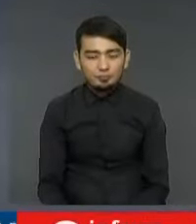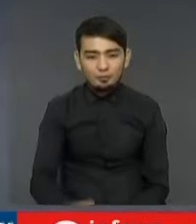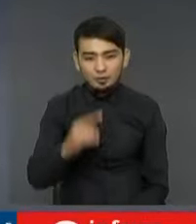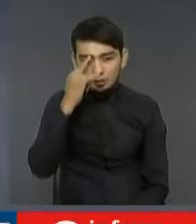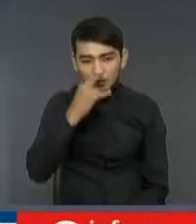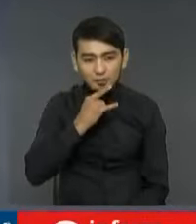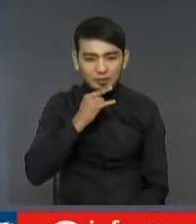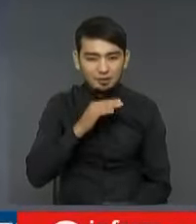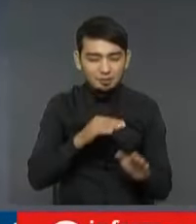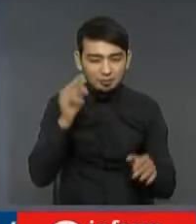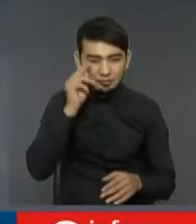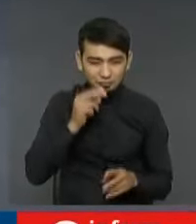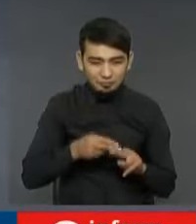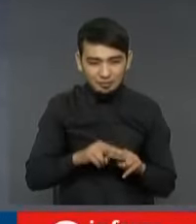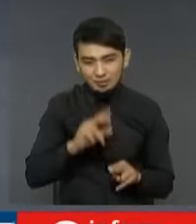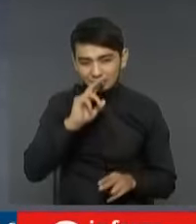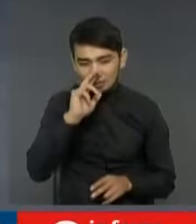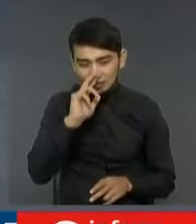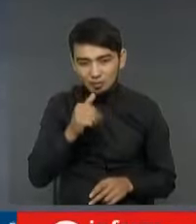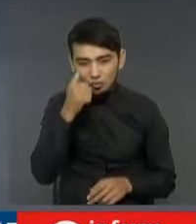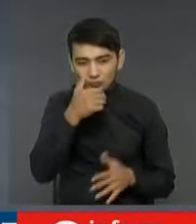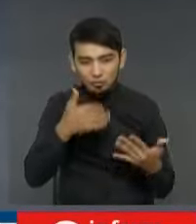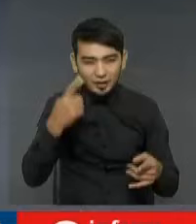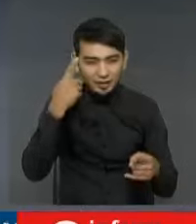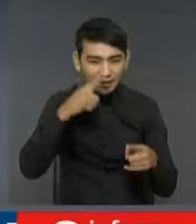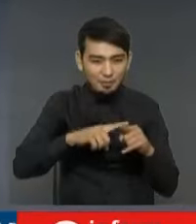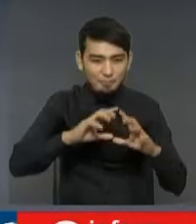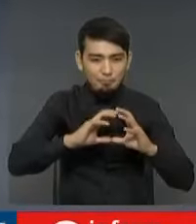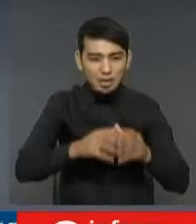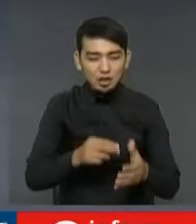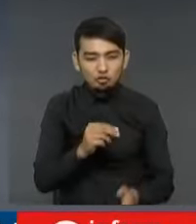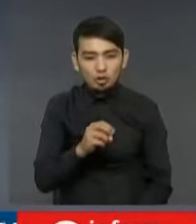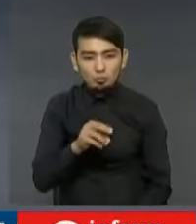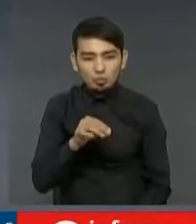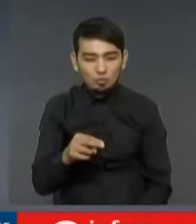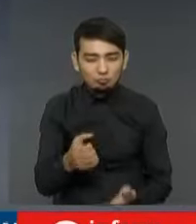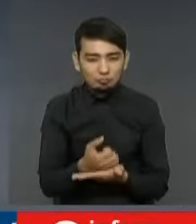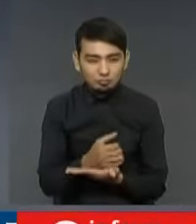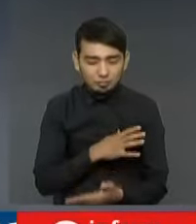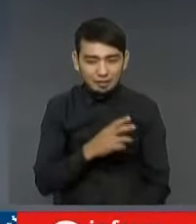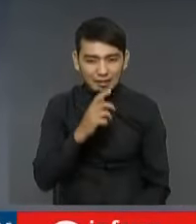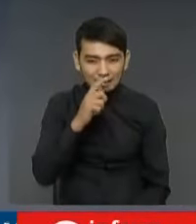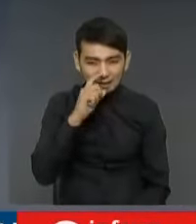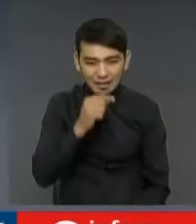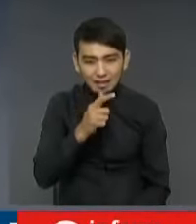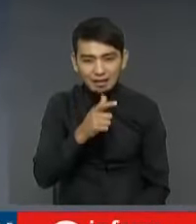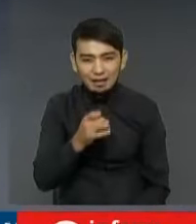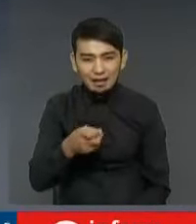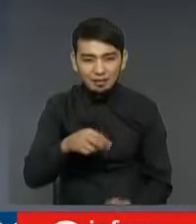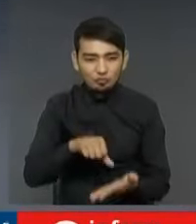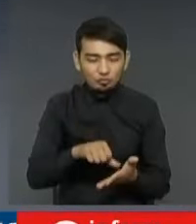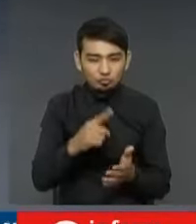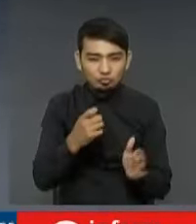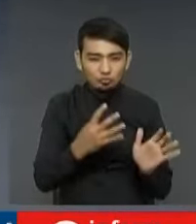Қазақстандық оқушылар үшінші жыл қатарынан робототехникадан әлем чемпионы атанды. Грекияда өткен жарысқа әлемнің түкпір-түкпірінен 190 команда